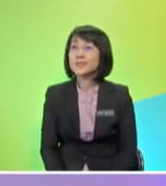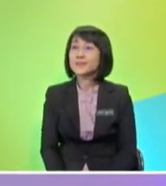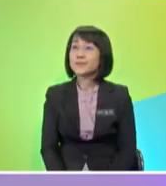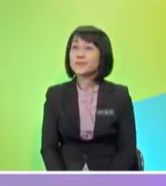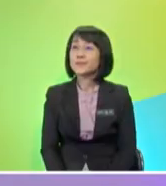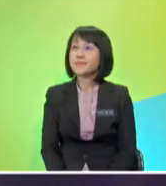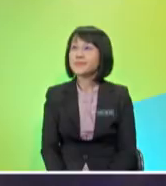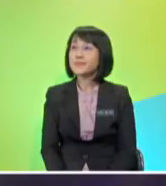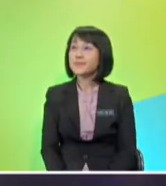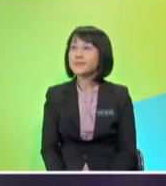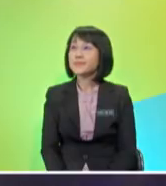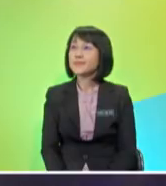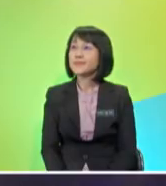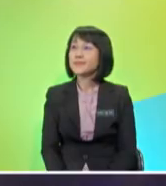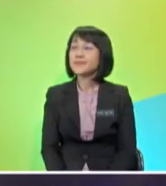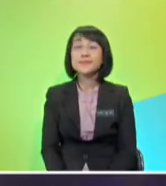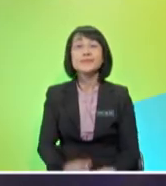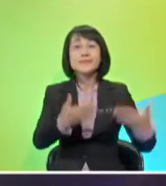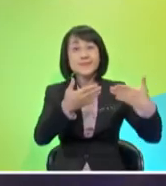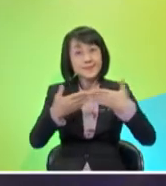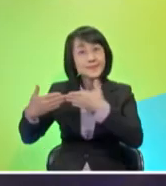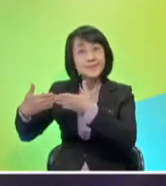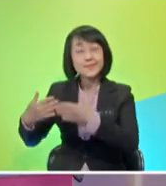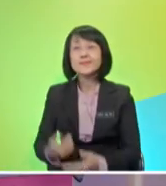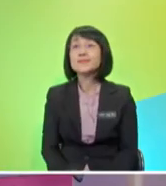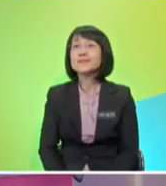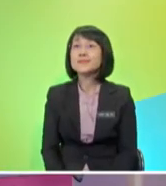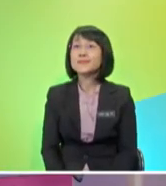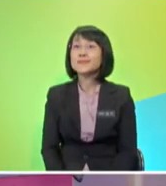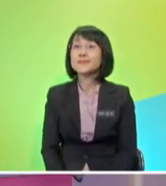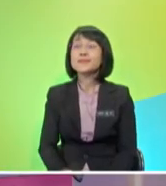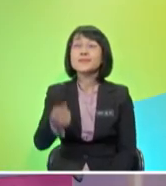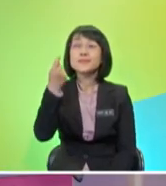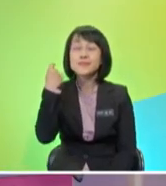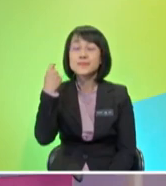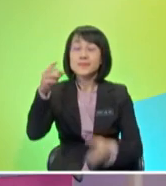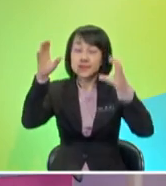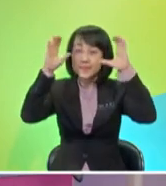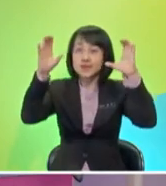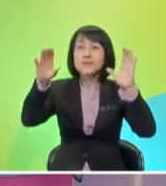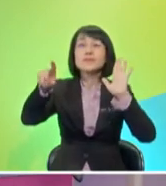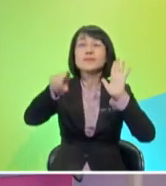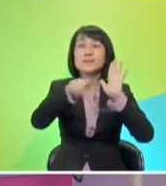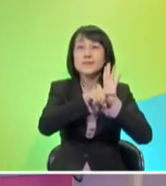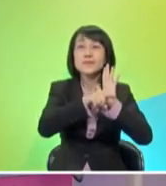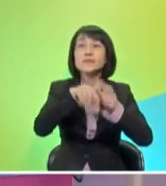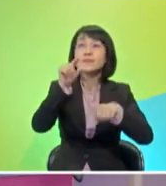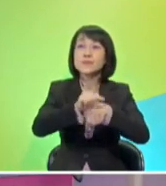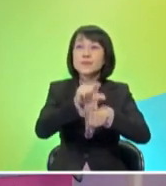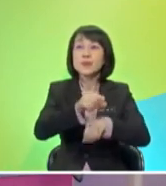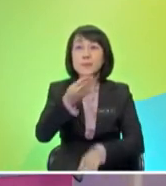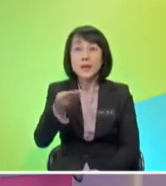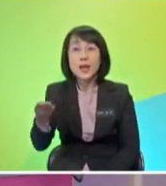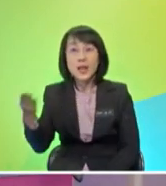Okey, baik. Cikgu, kita nak teruskan? Ya, kita teruskan. Sebenarnya tadi cikgu menolak menggunakan bahan maujud. Iaitu cikgu